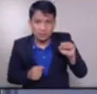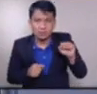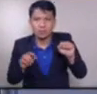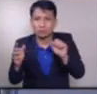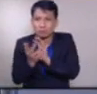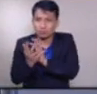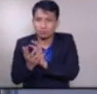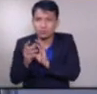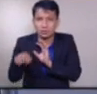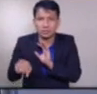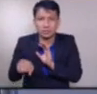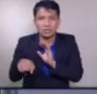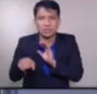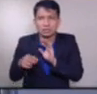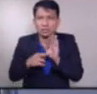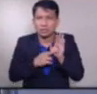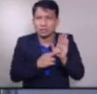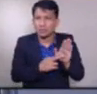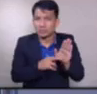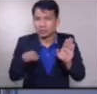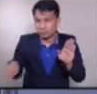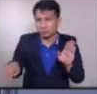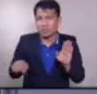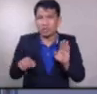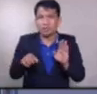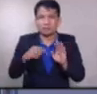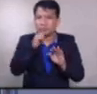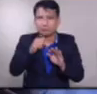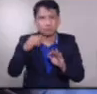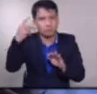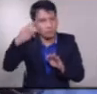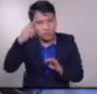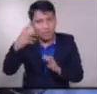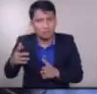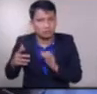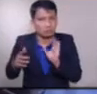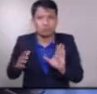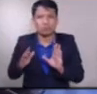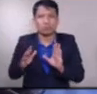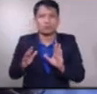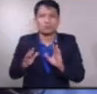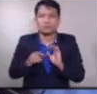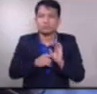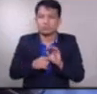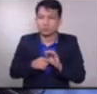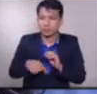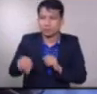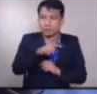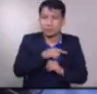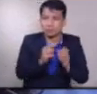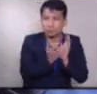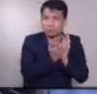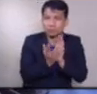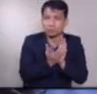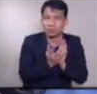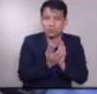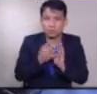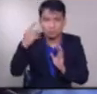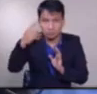community endorsement, hindi po yan ay political endorsement. So we all believe that out of the community there's a